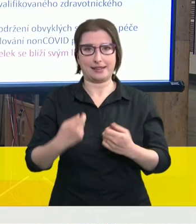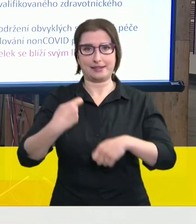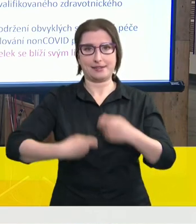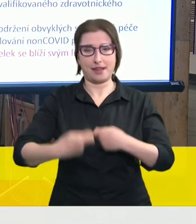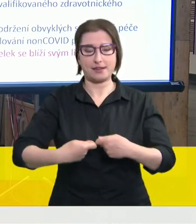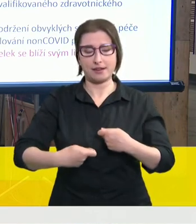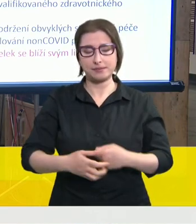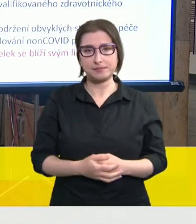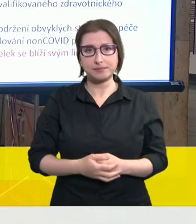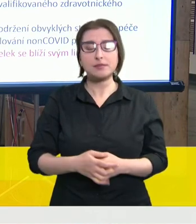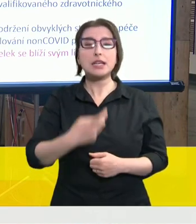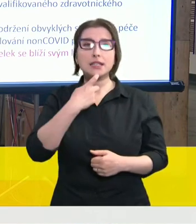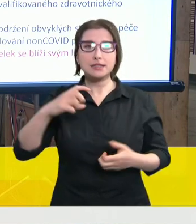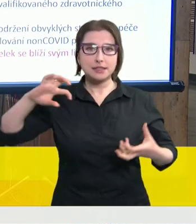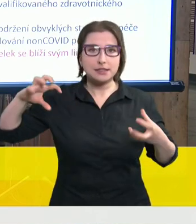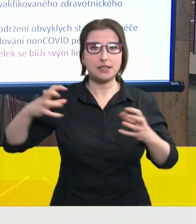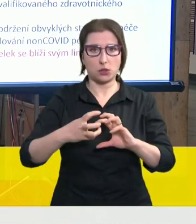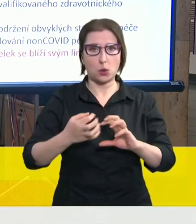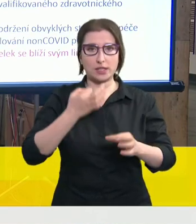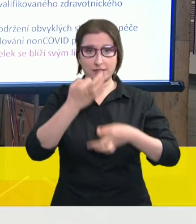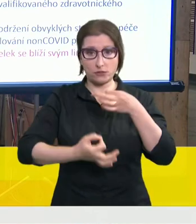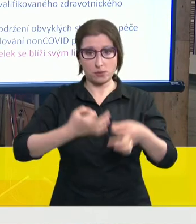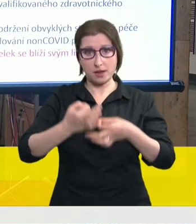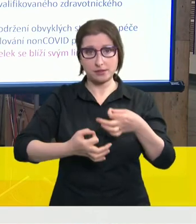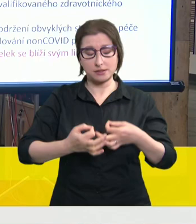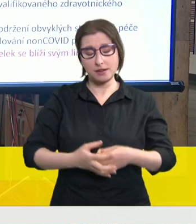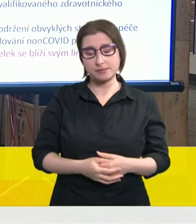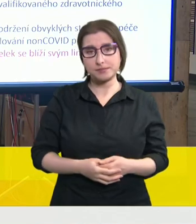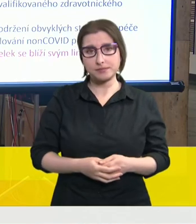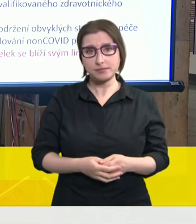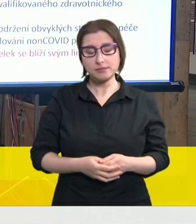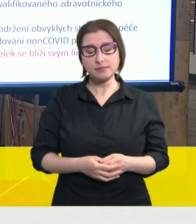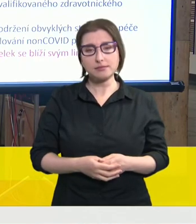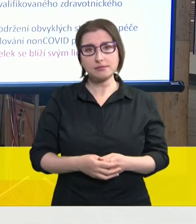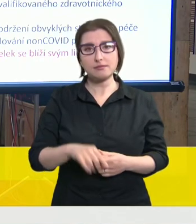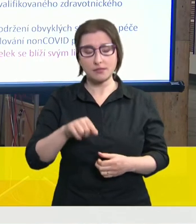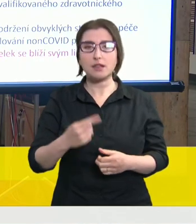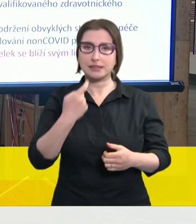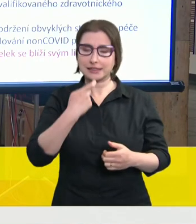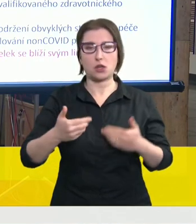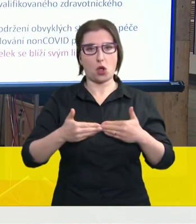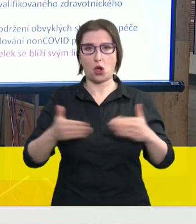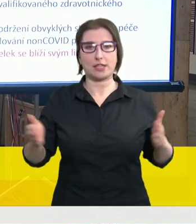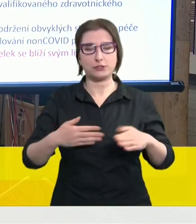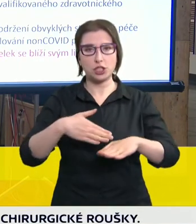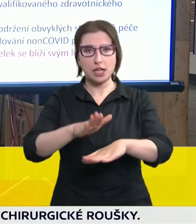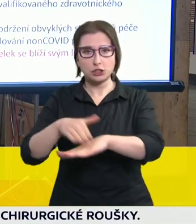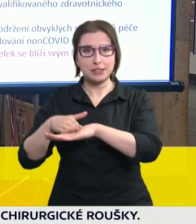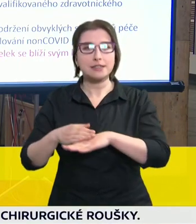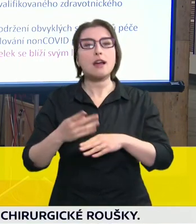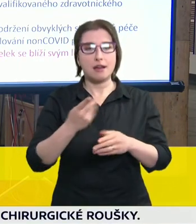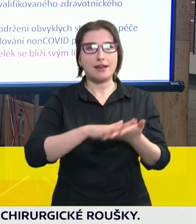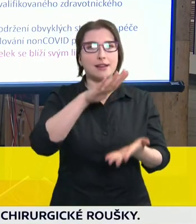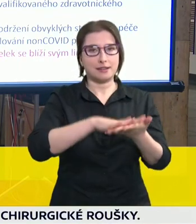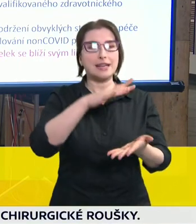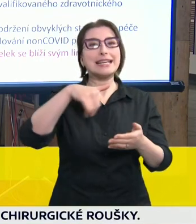shrnout aktuální situaci, tak je nutné otevřeně říci, že kapacita lůžek intenzivní péče v Česku